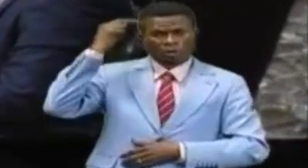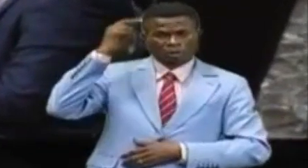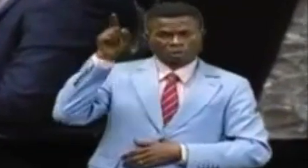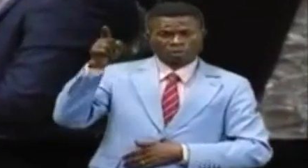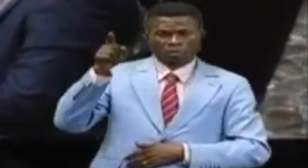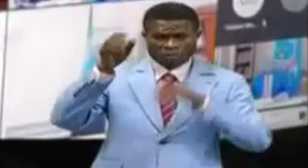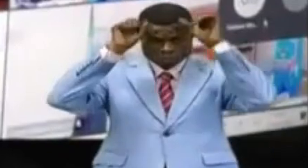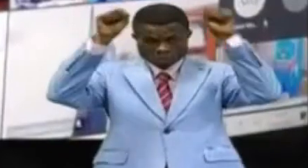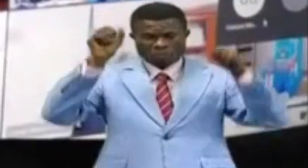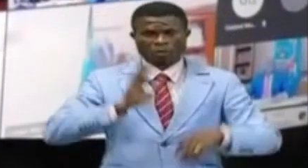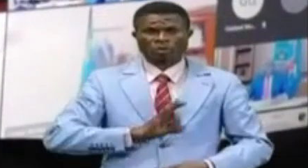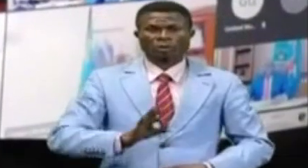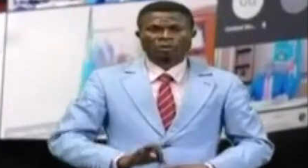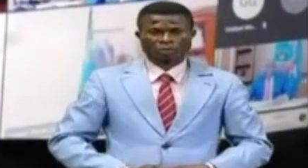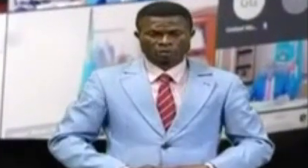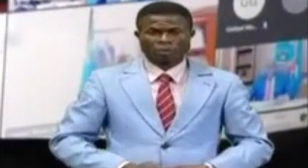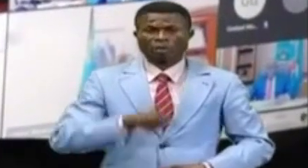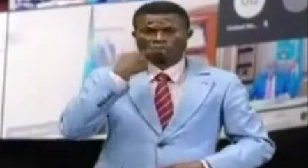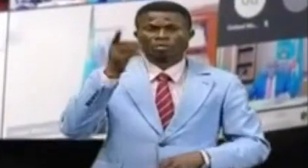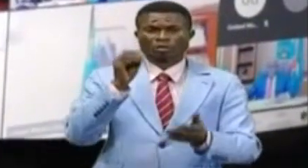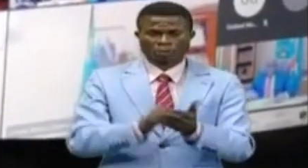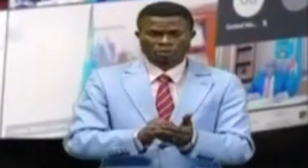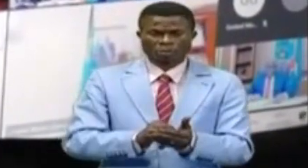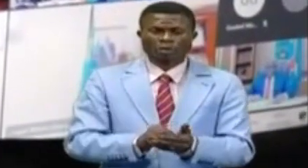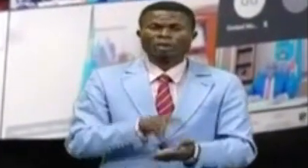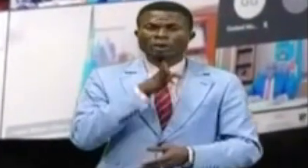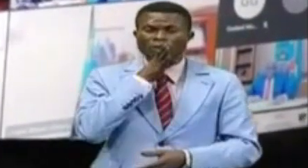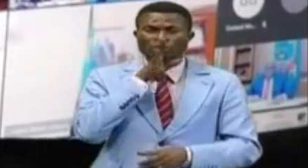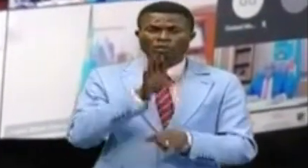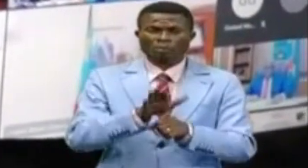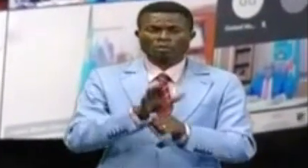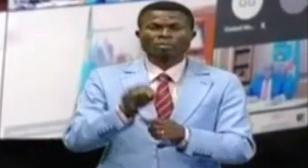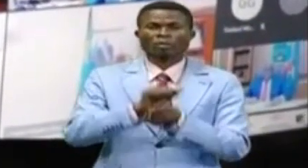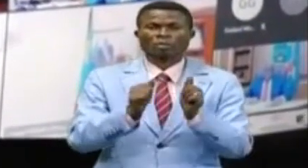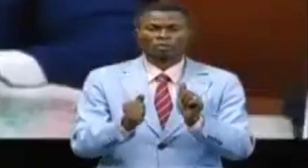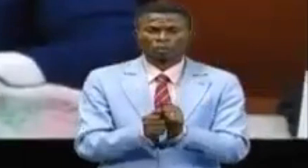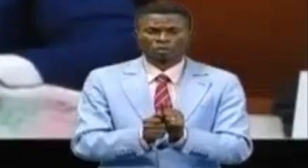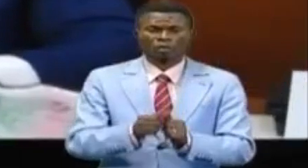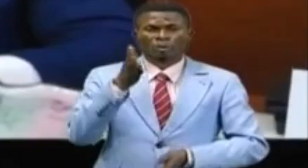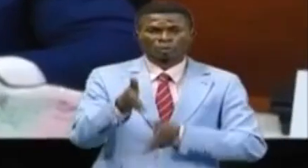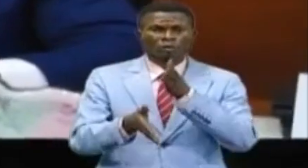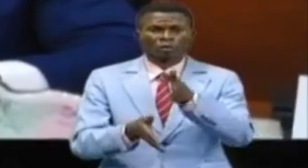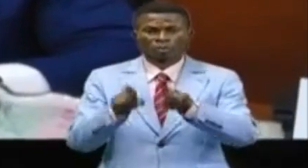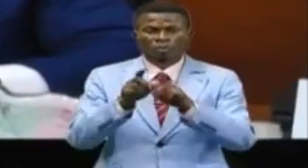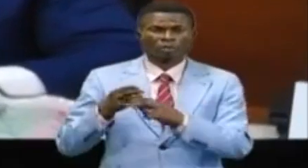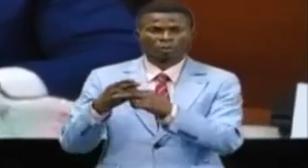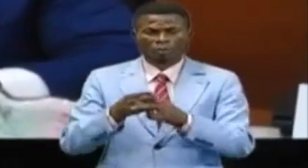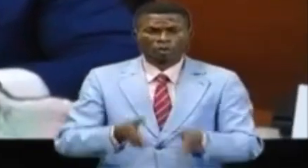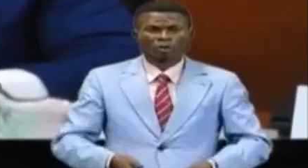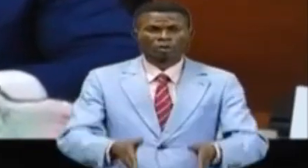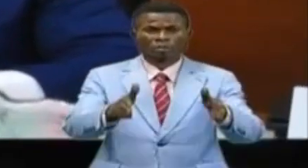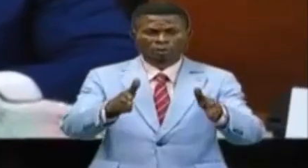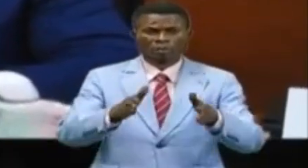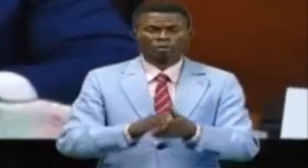Le président de la République est revenu sur la persistance de multiples problèmes liés à la mobilité et à la sécurité routière de